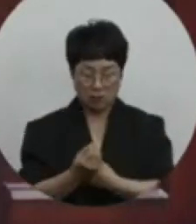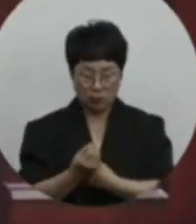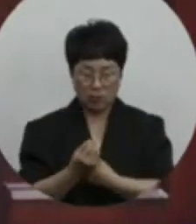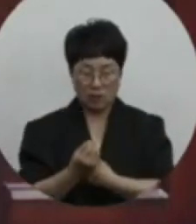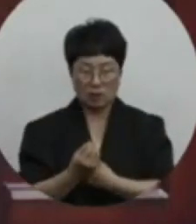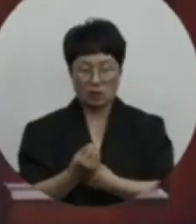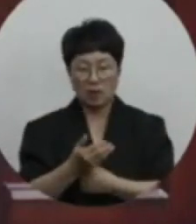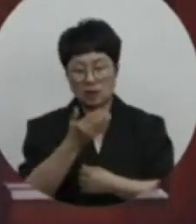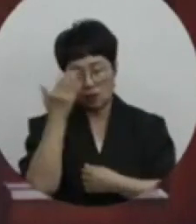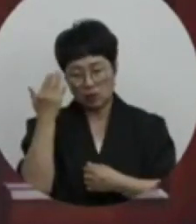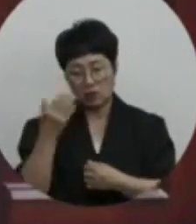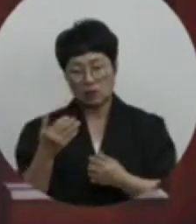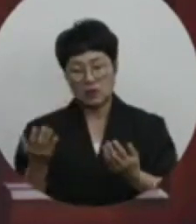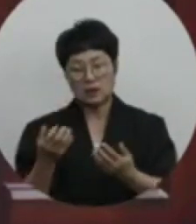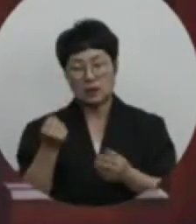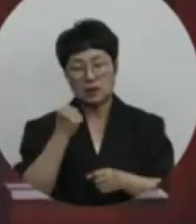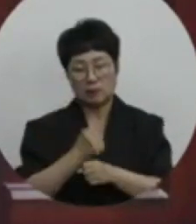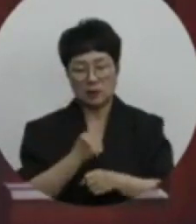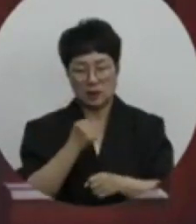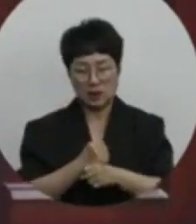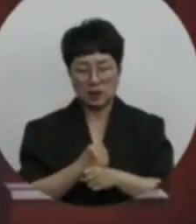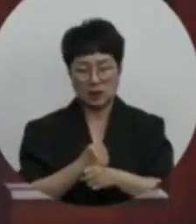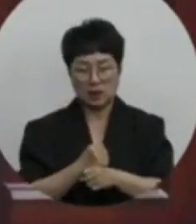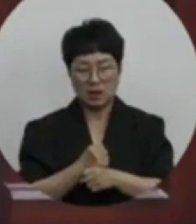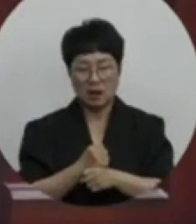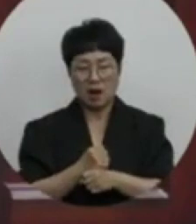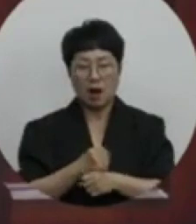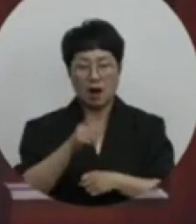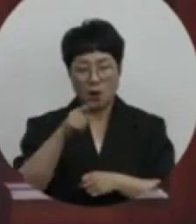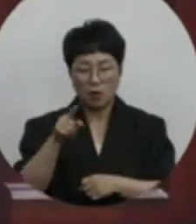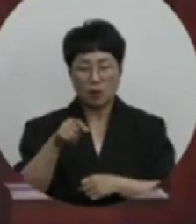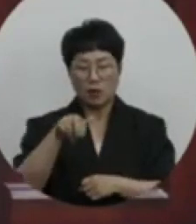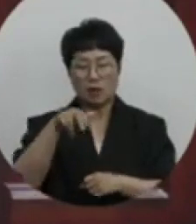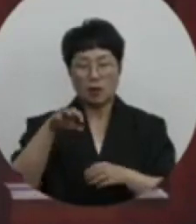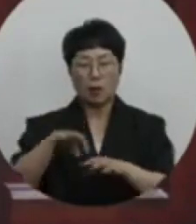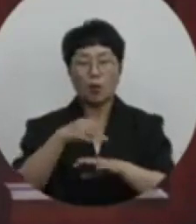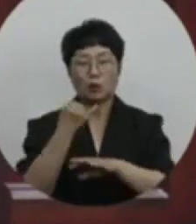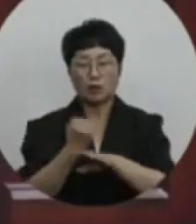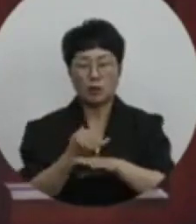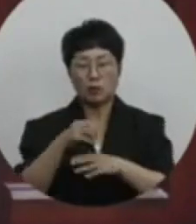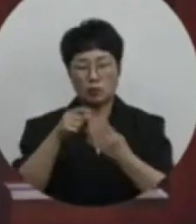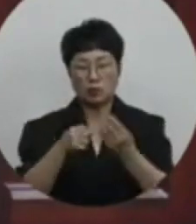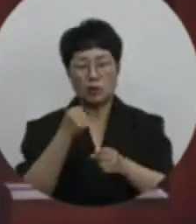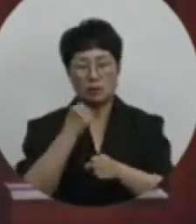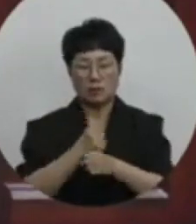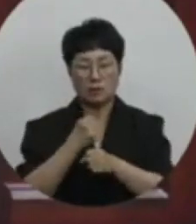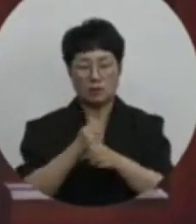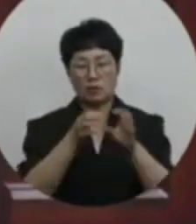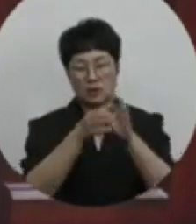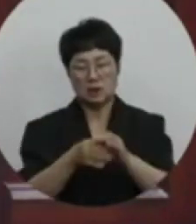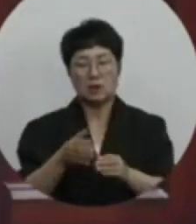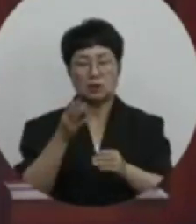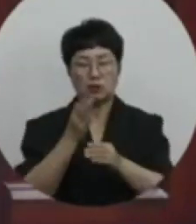공모 사업으로 로그인 공주라는 프로그램을 만들어 진행하고 있습니다.